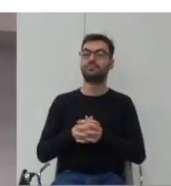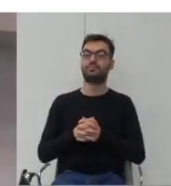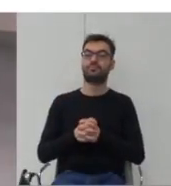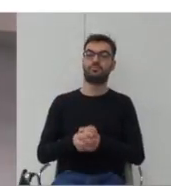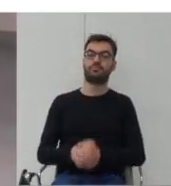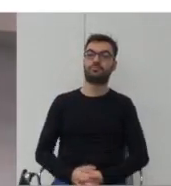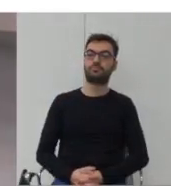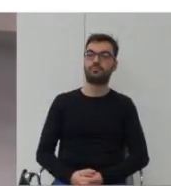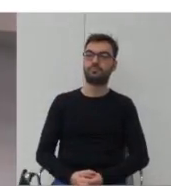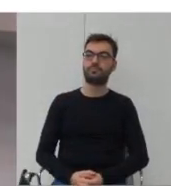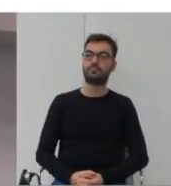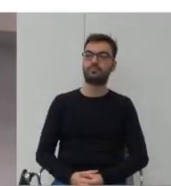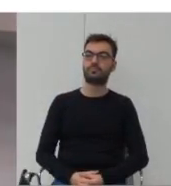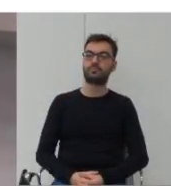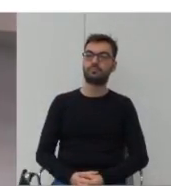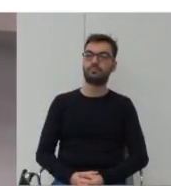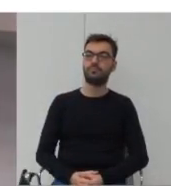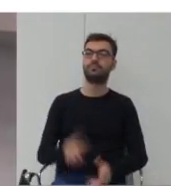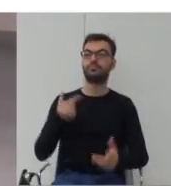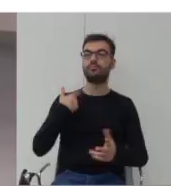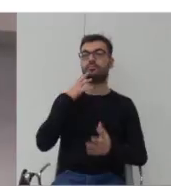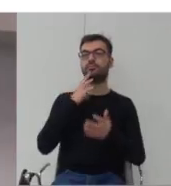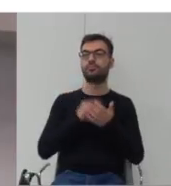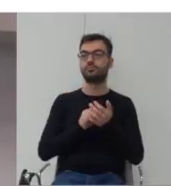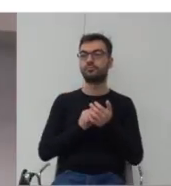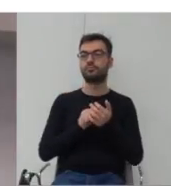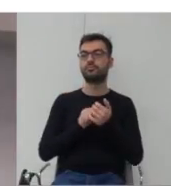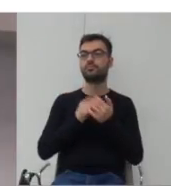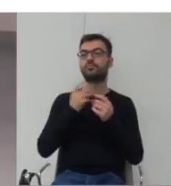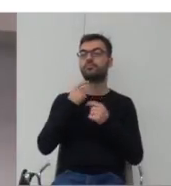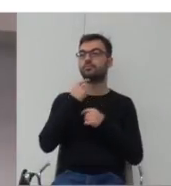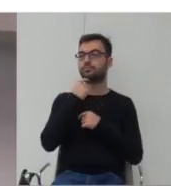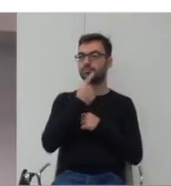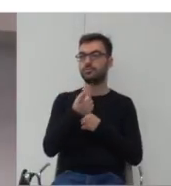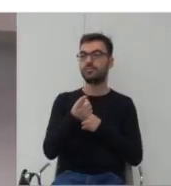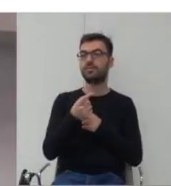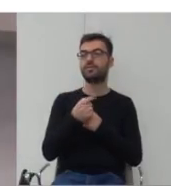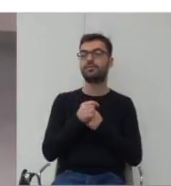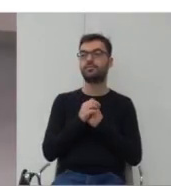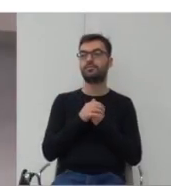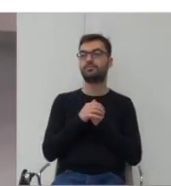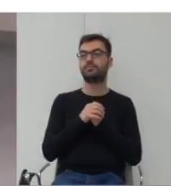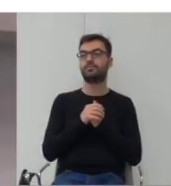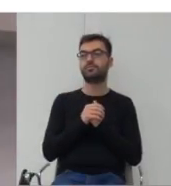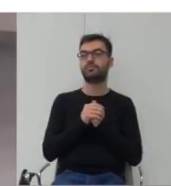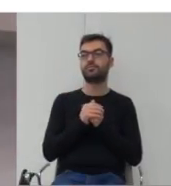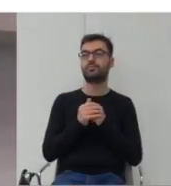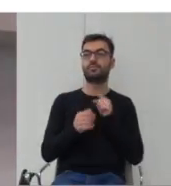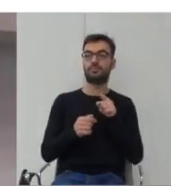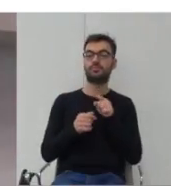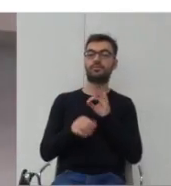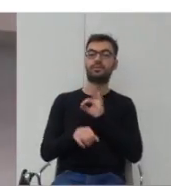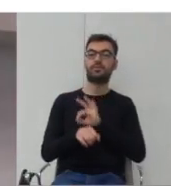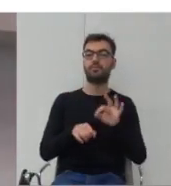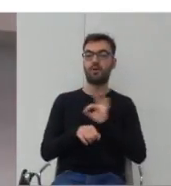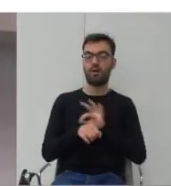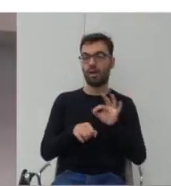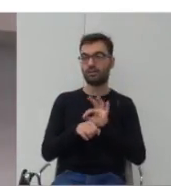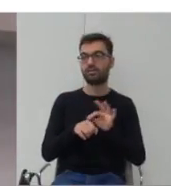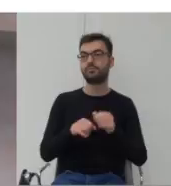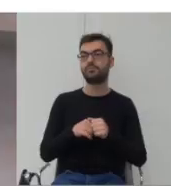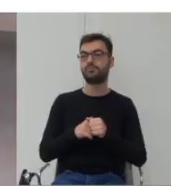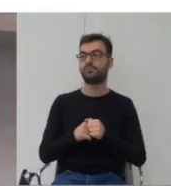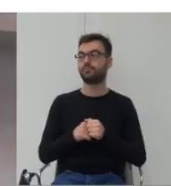Niemniej jednak chciałbym jeszcze raz powiedzieć, iż ten projekt